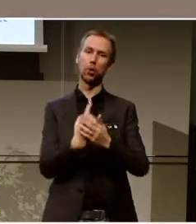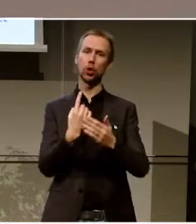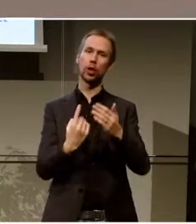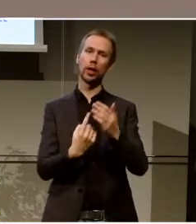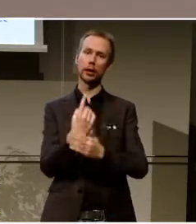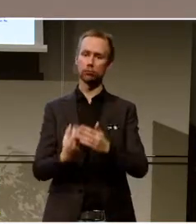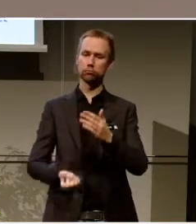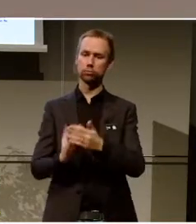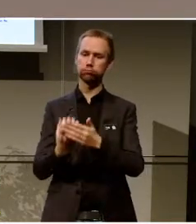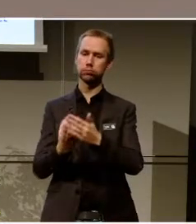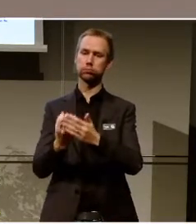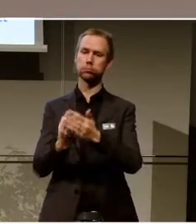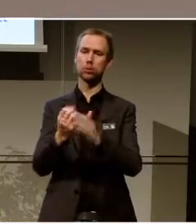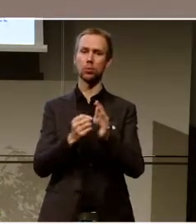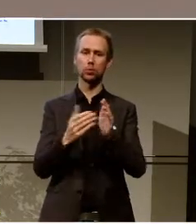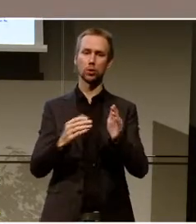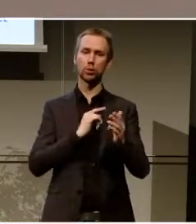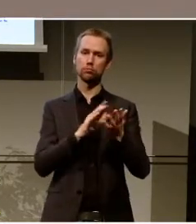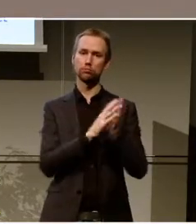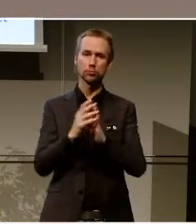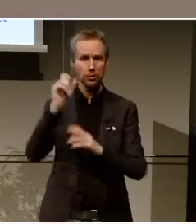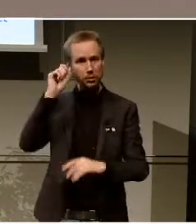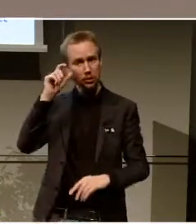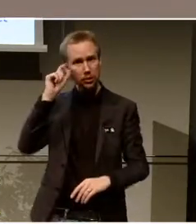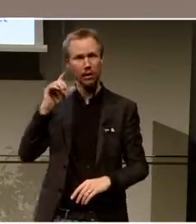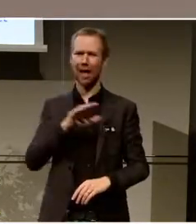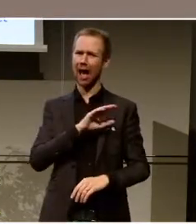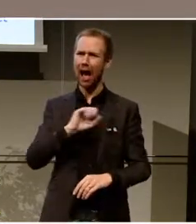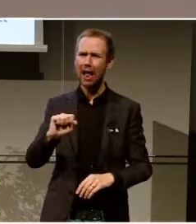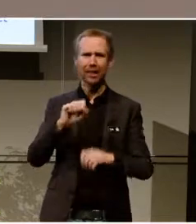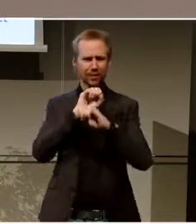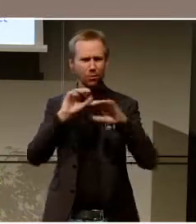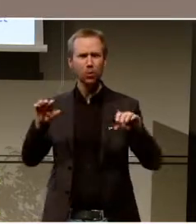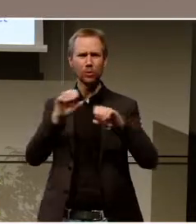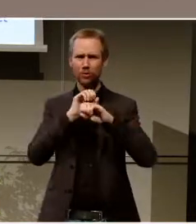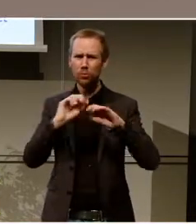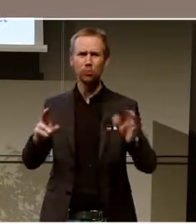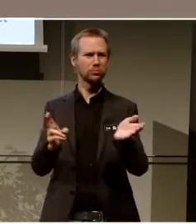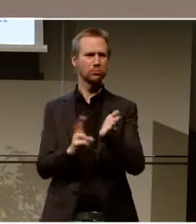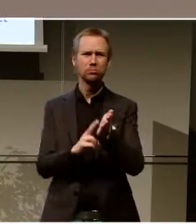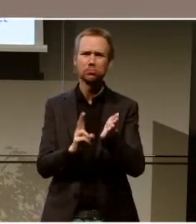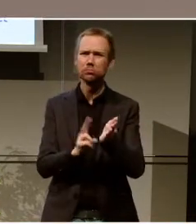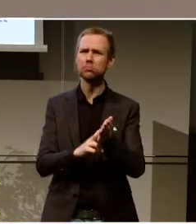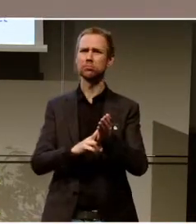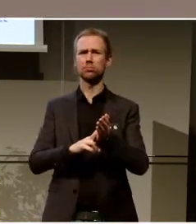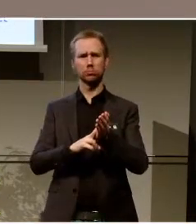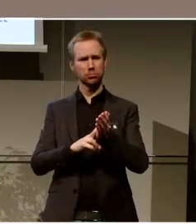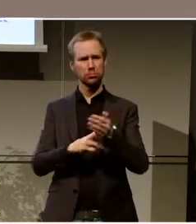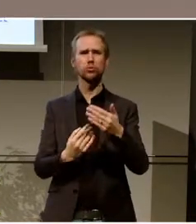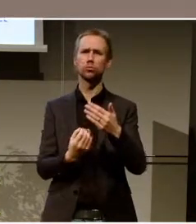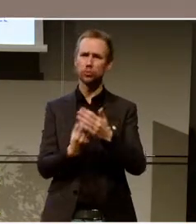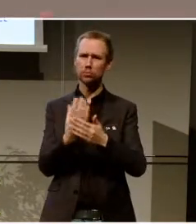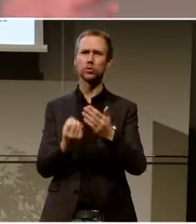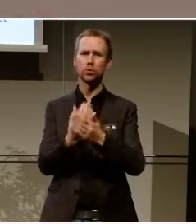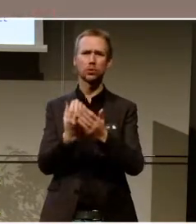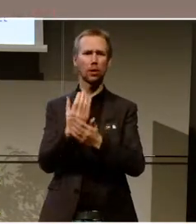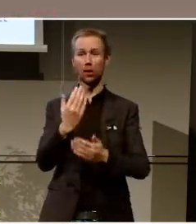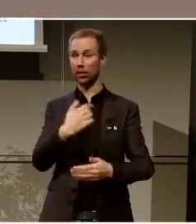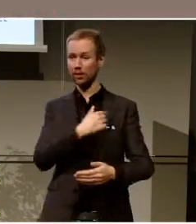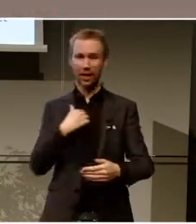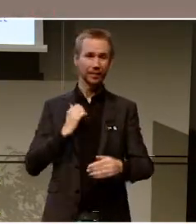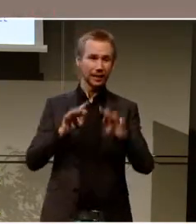den data, all den data som vi producerar hela tiden när vi använder internet, besöker sidor, vi rör